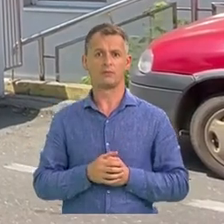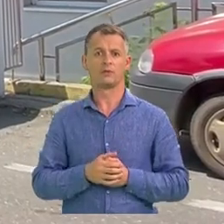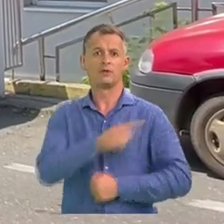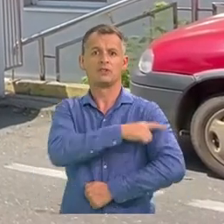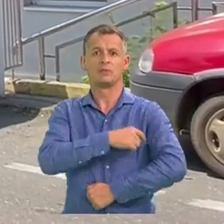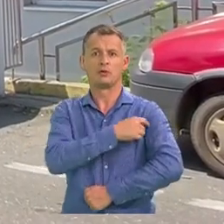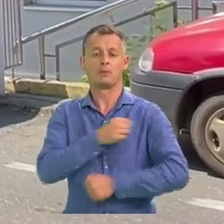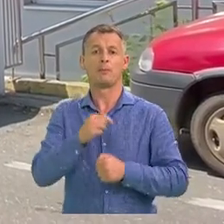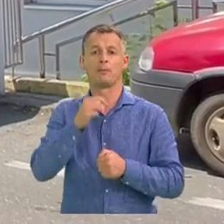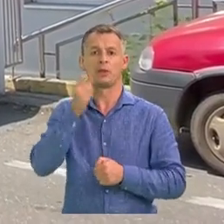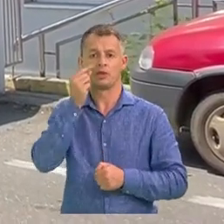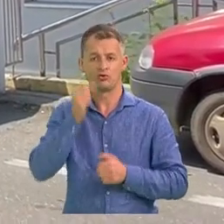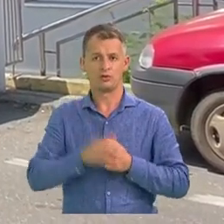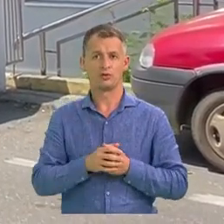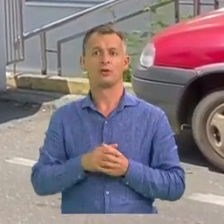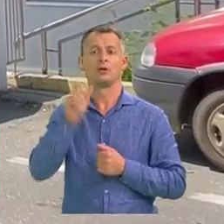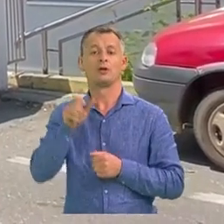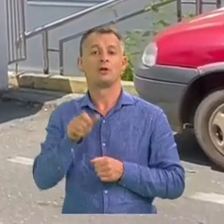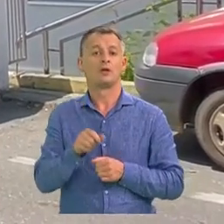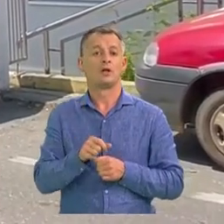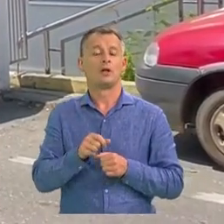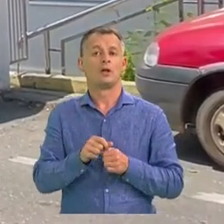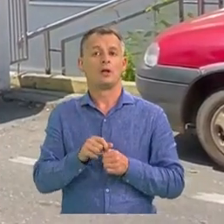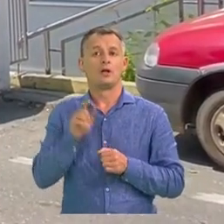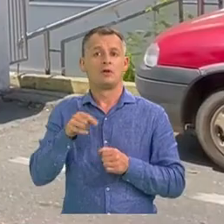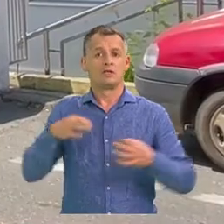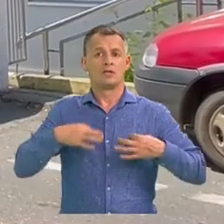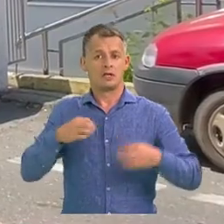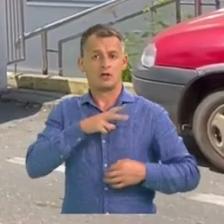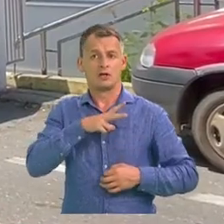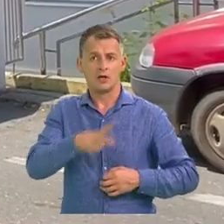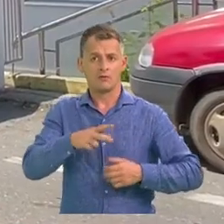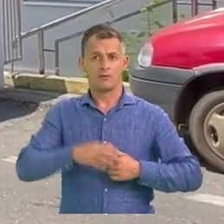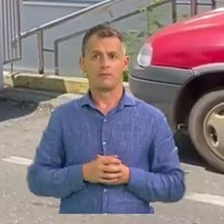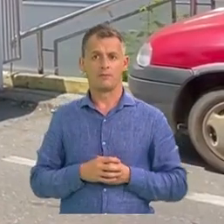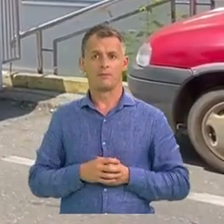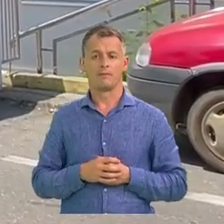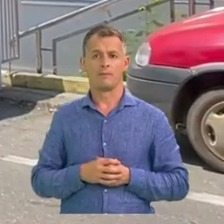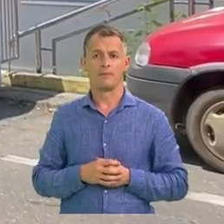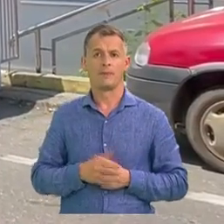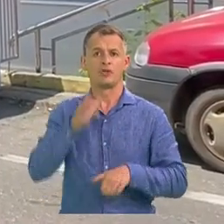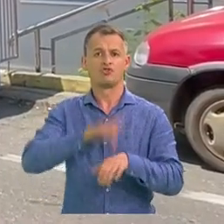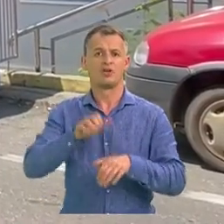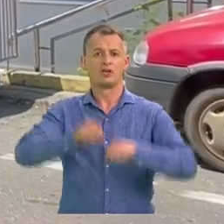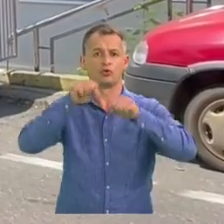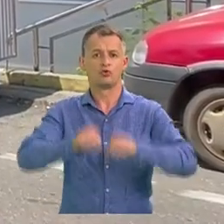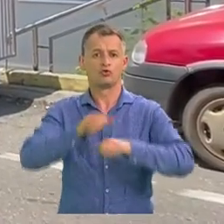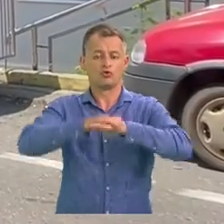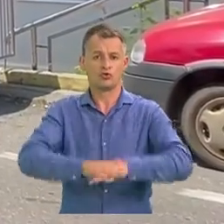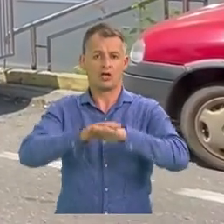echipaj al Serviciului Județean de Ambulanță Argeș și în stare critică. Colegii din unitatea de primiri urgențe au încercat resuscitarea acestuia. Din